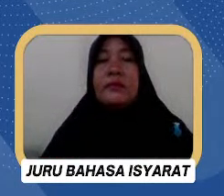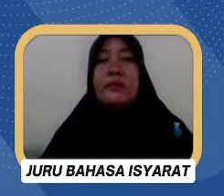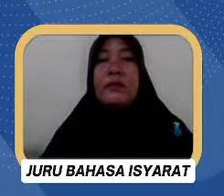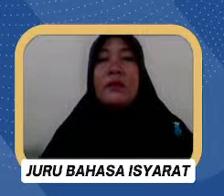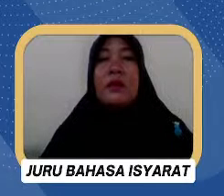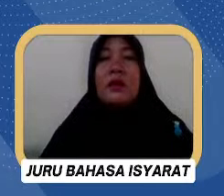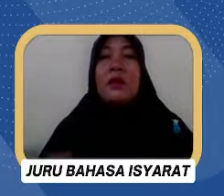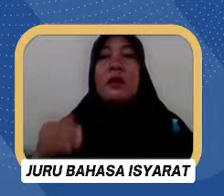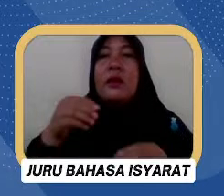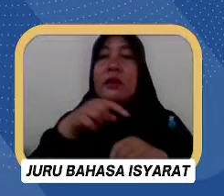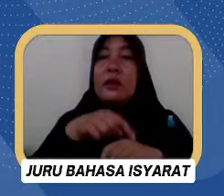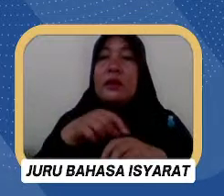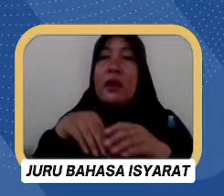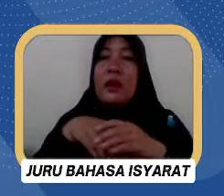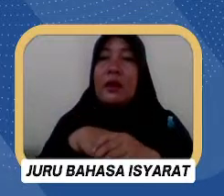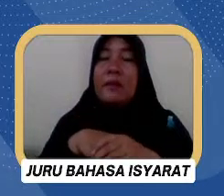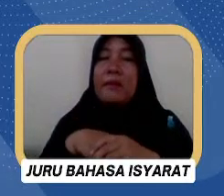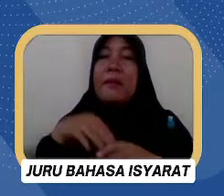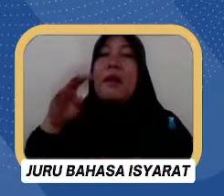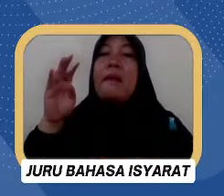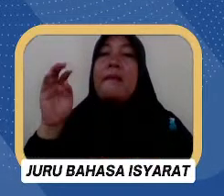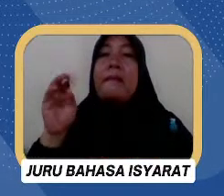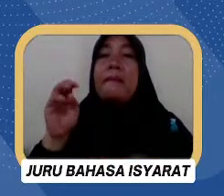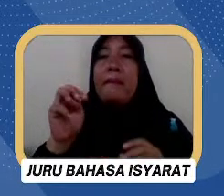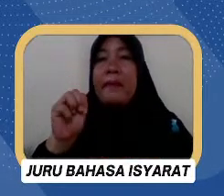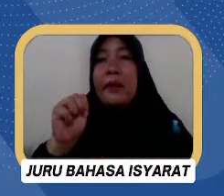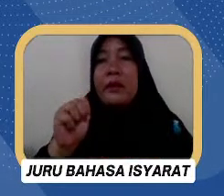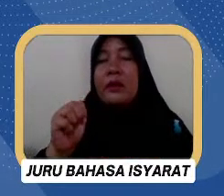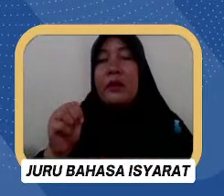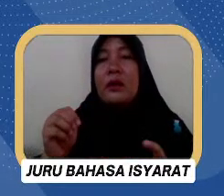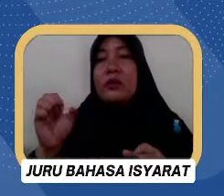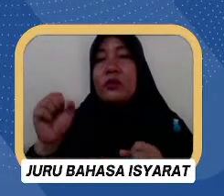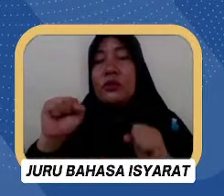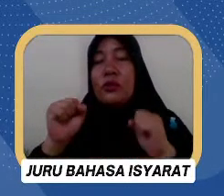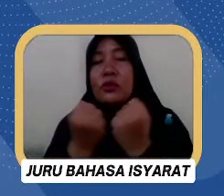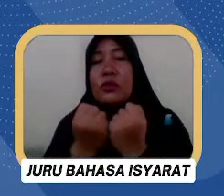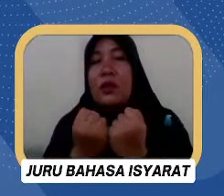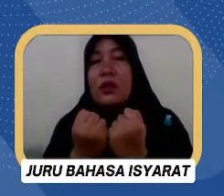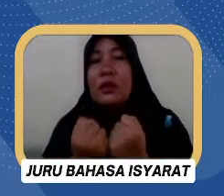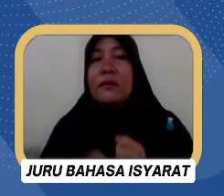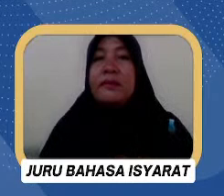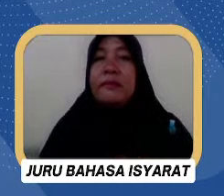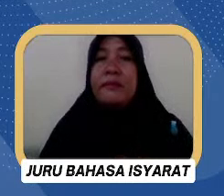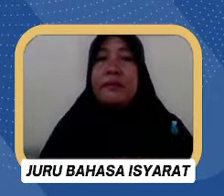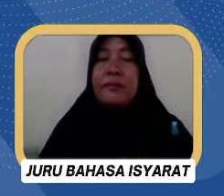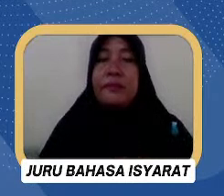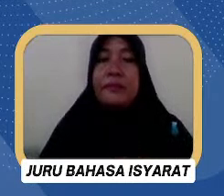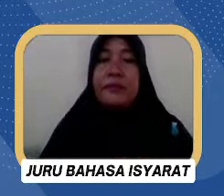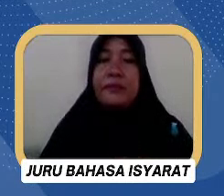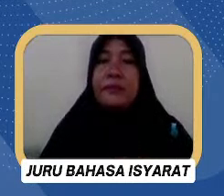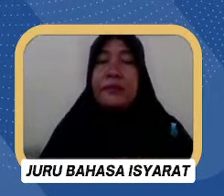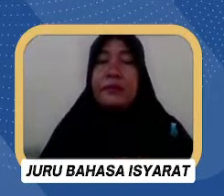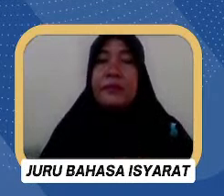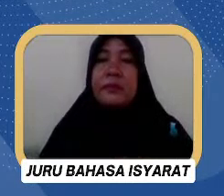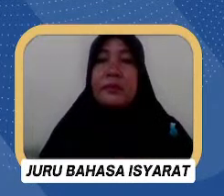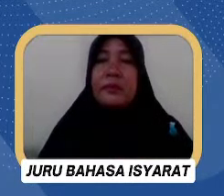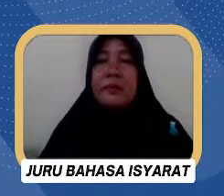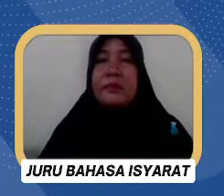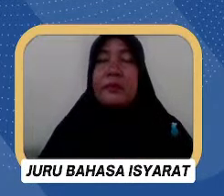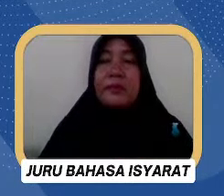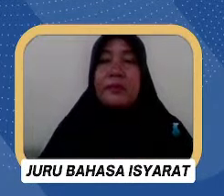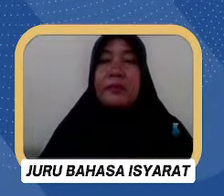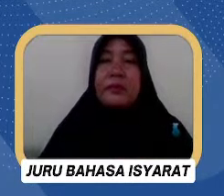media sosial itu kita tidak sendirian loh. Apalagi kita sudah ada grup. Maka supaya